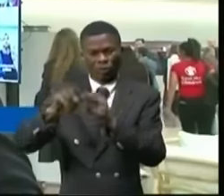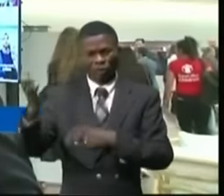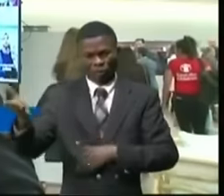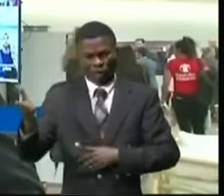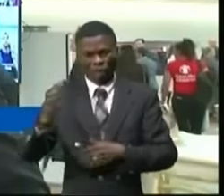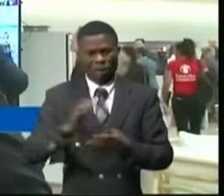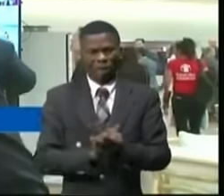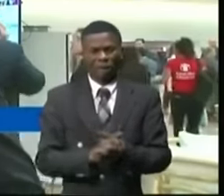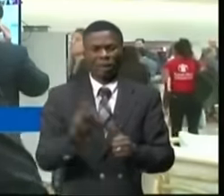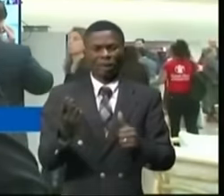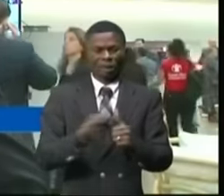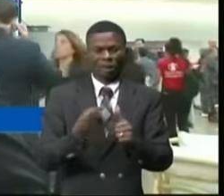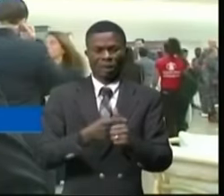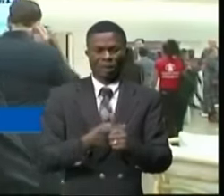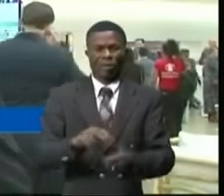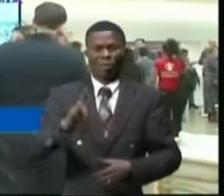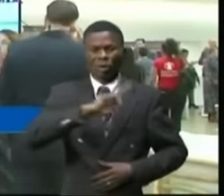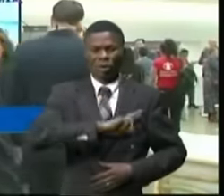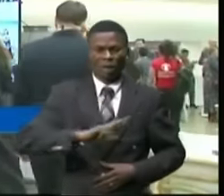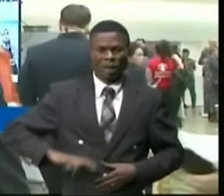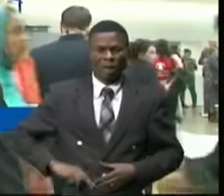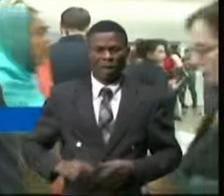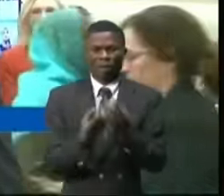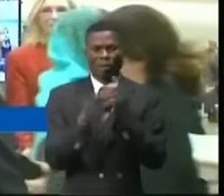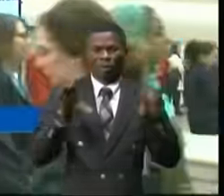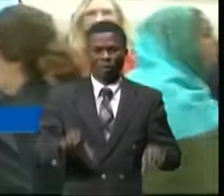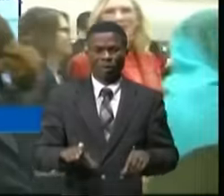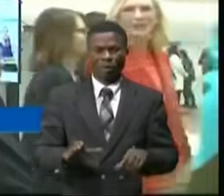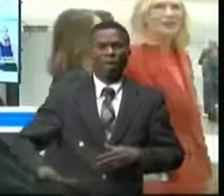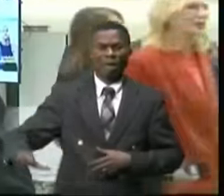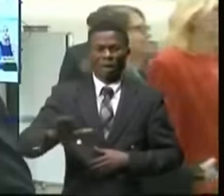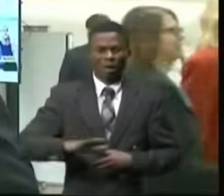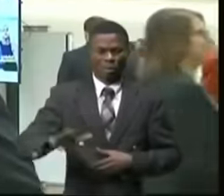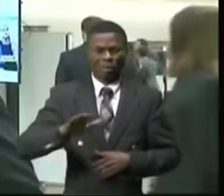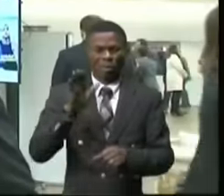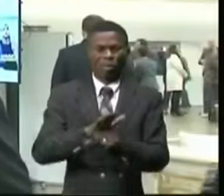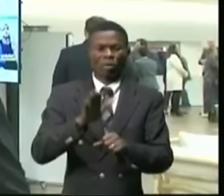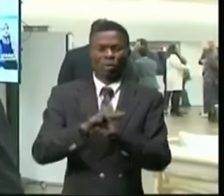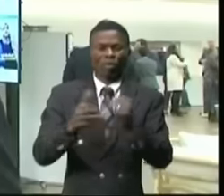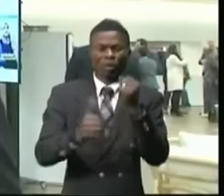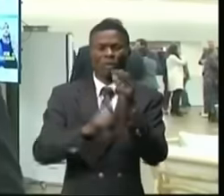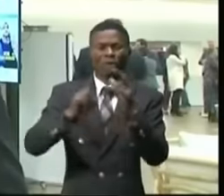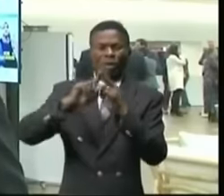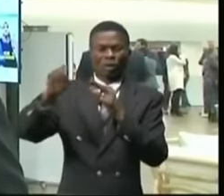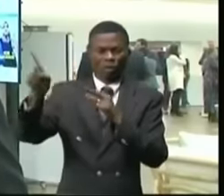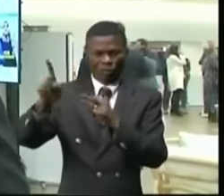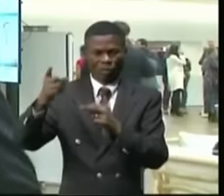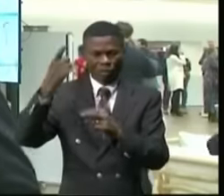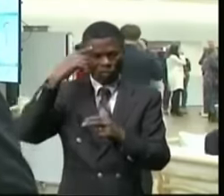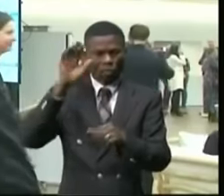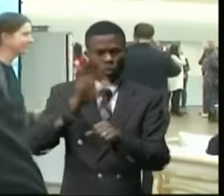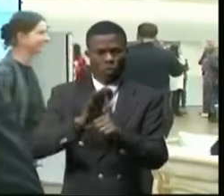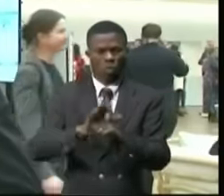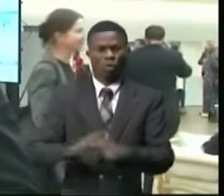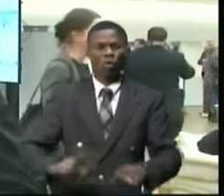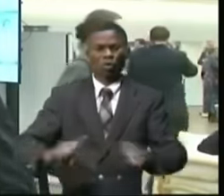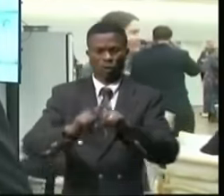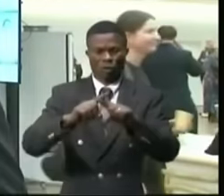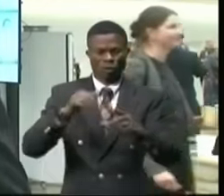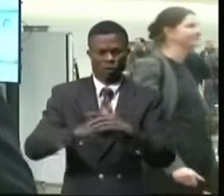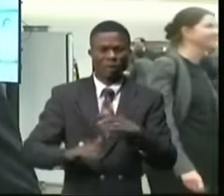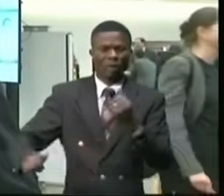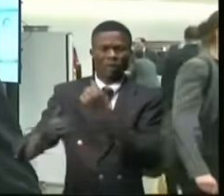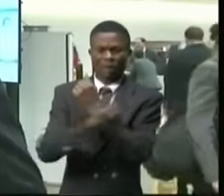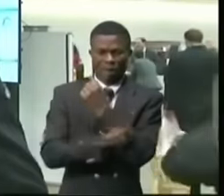Et surtout que la RDC est un pays qui regorge un grand nombre de réfugiés internes et externes. Et c'est